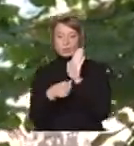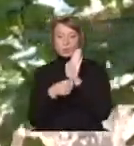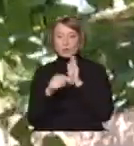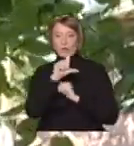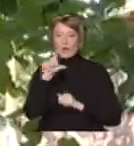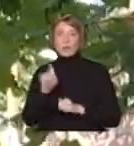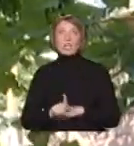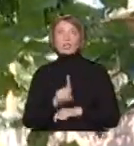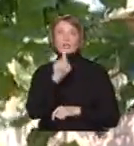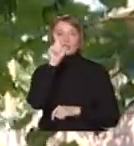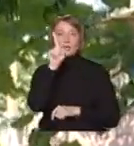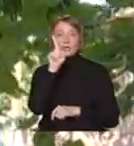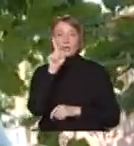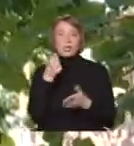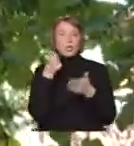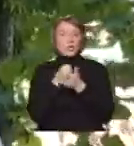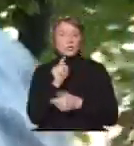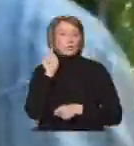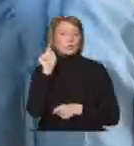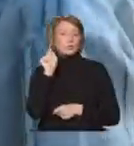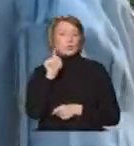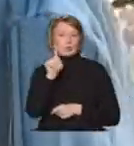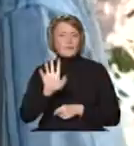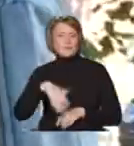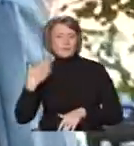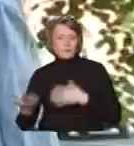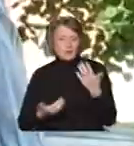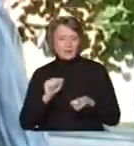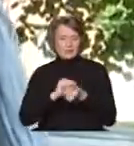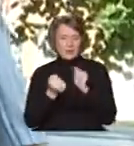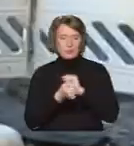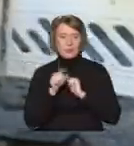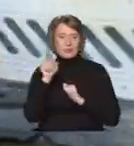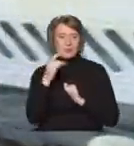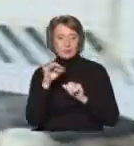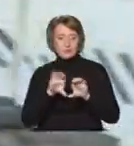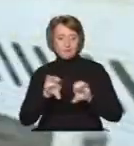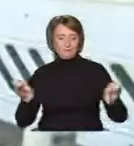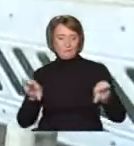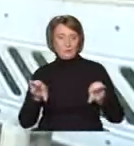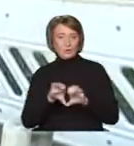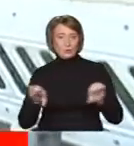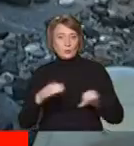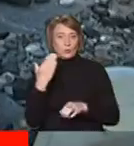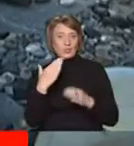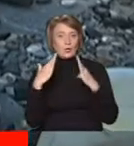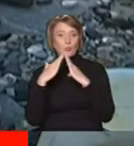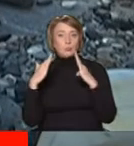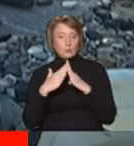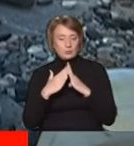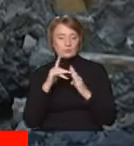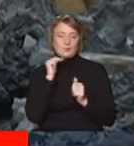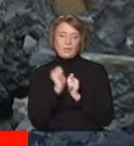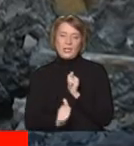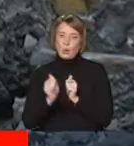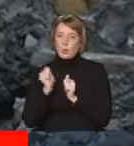і от аж туди. От там валяється ще шашметка труби. Прориви труб біля його будинку стаються